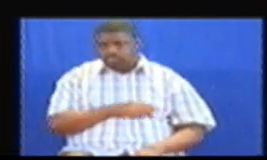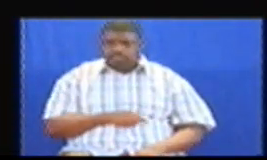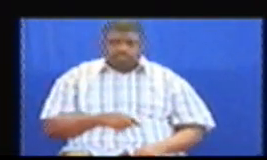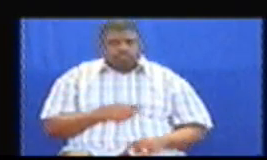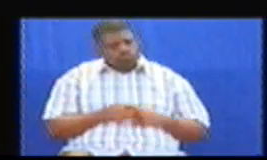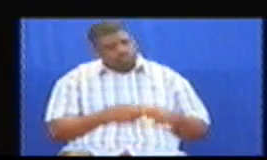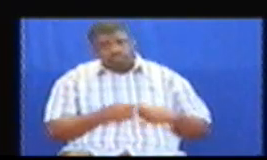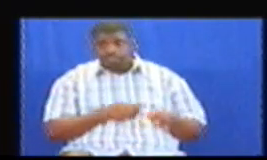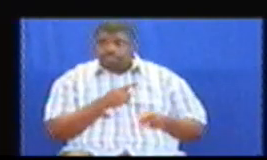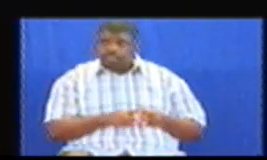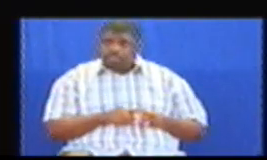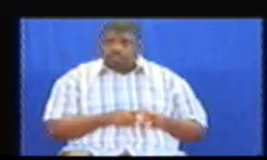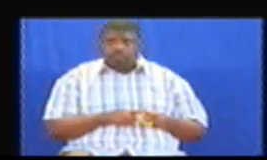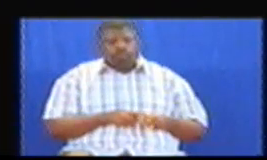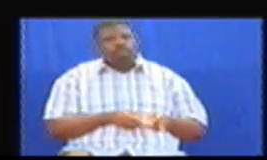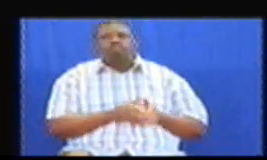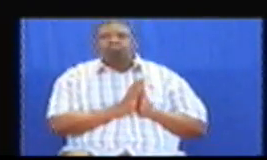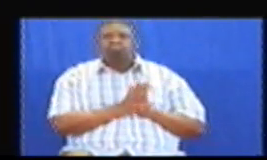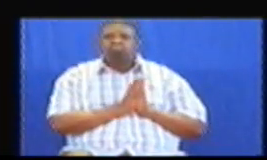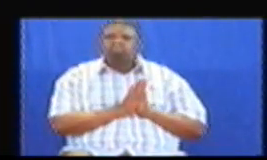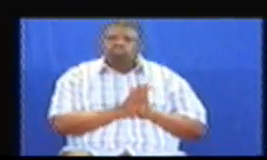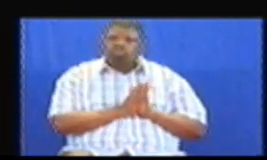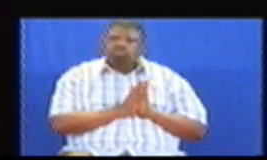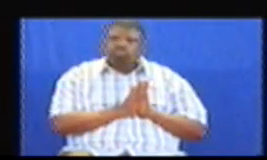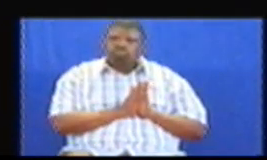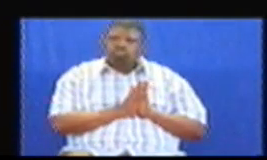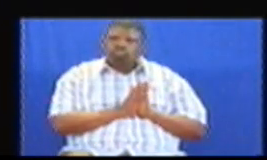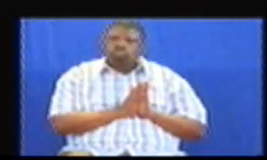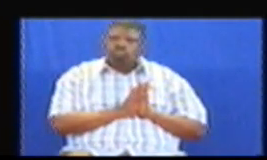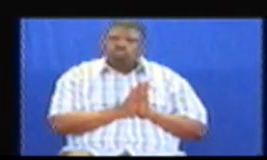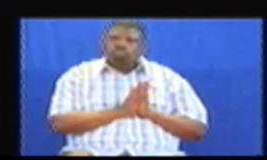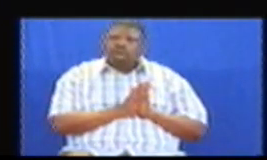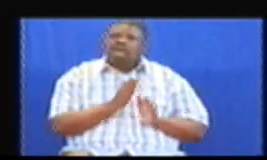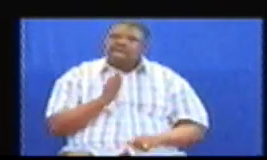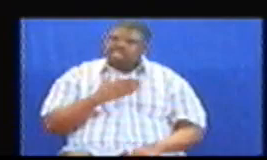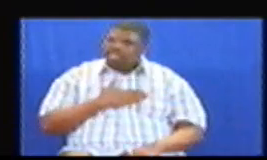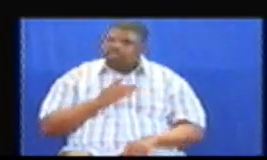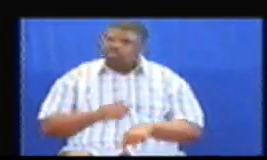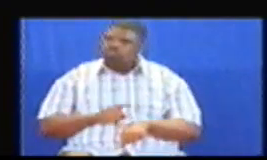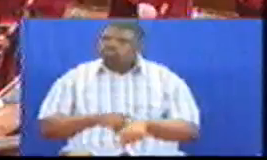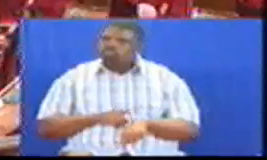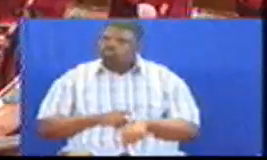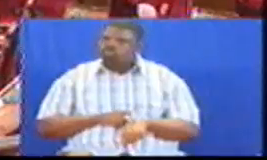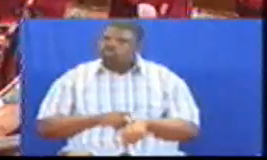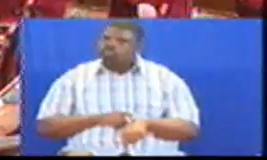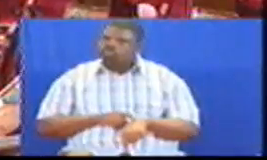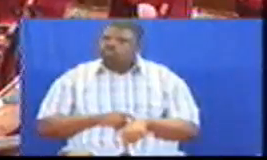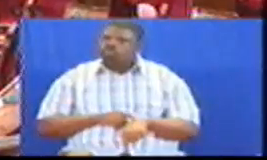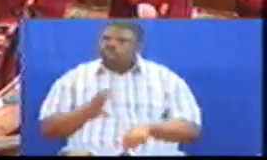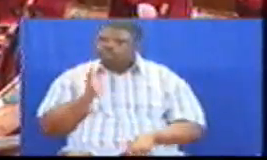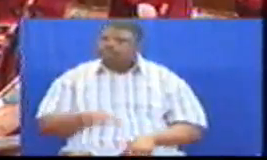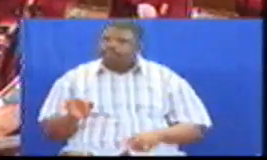tuendelee kumuomba Mungu wetu pia tupate maisha ambayo yametolewa ya kufunga na kusali kwa taifa ili tuweze